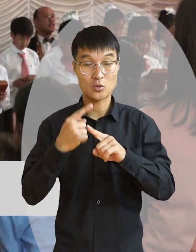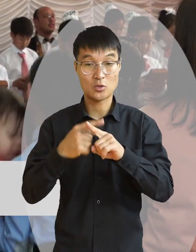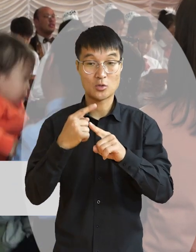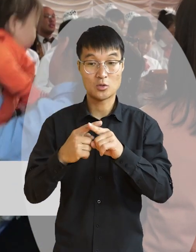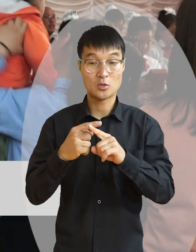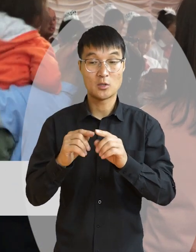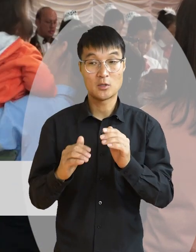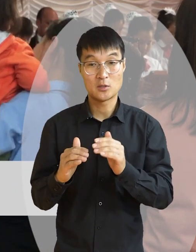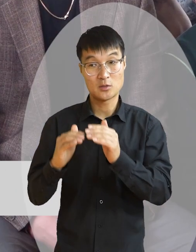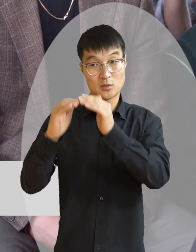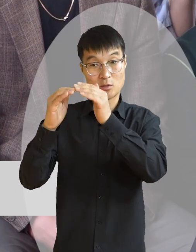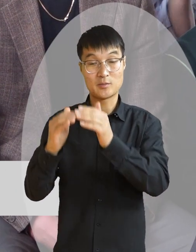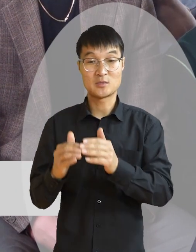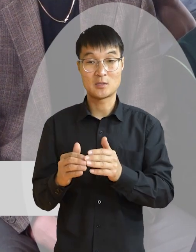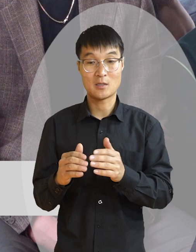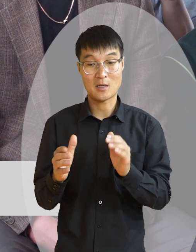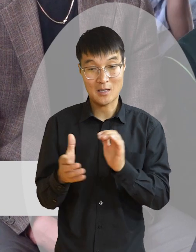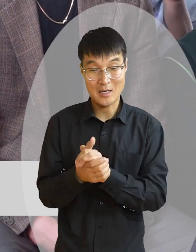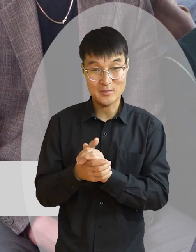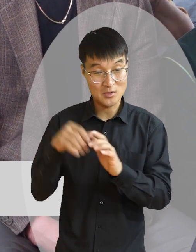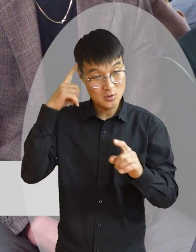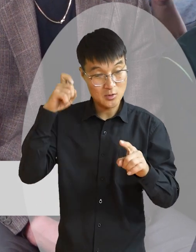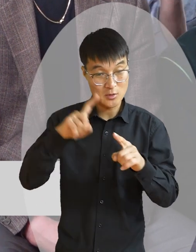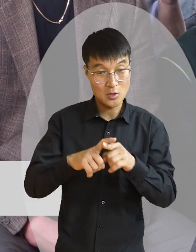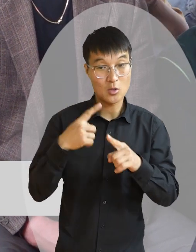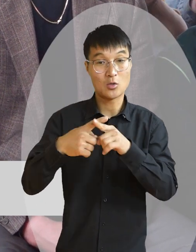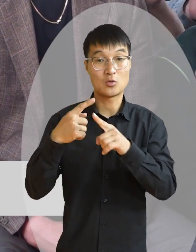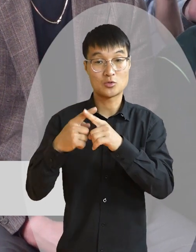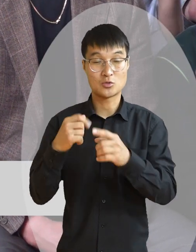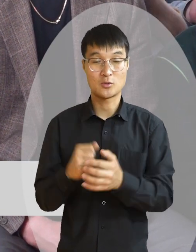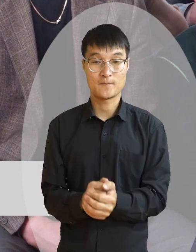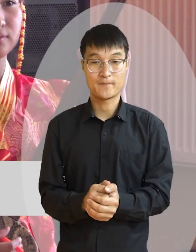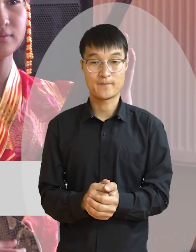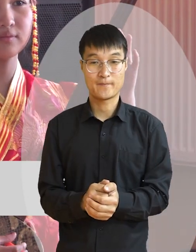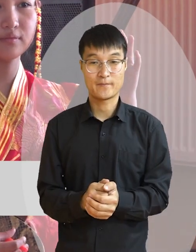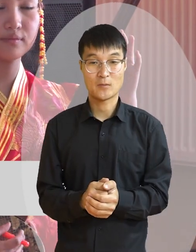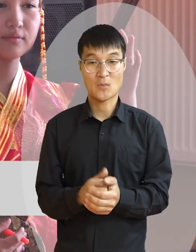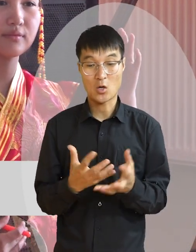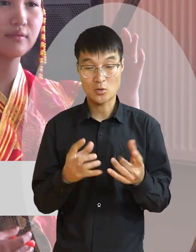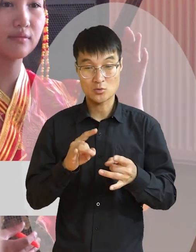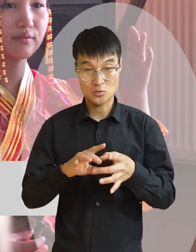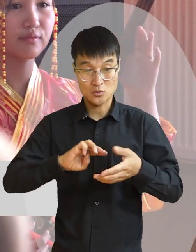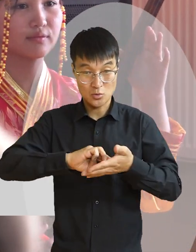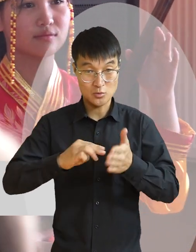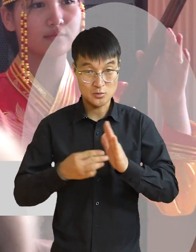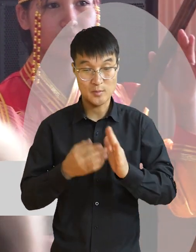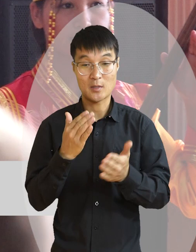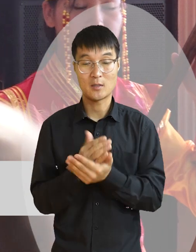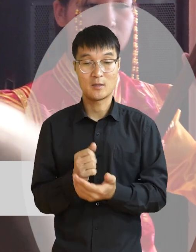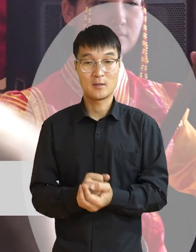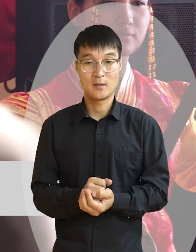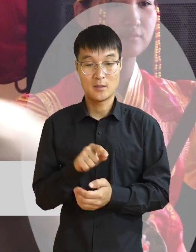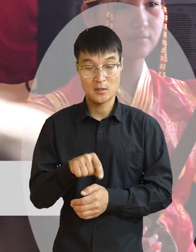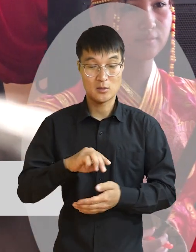хамтын оролцоо ийм одоо мөн зорилтчлийг зарласан байгаа. Тэгээ энэ хүрээнд ч гэсэн бид нар бас одоо зорилтчлүүдийн хэрэгжилтийг